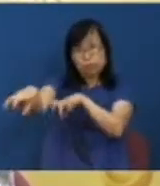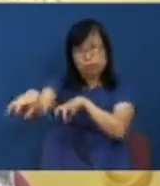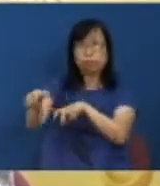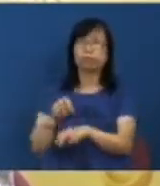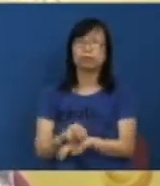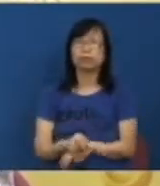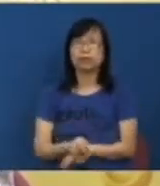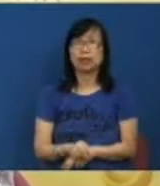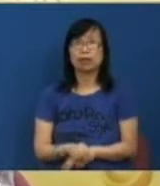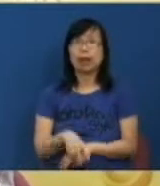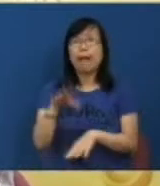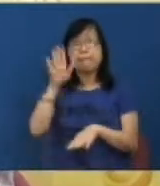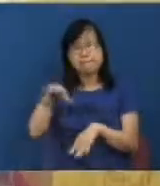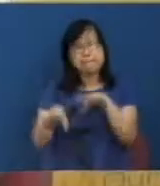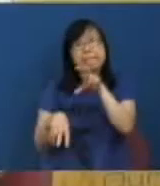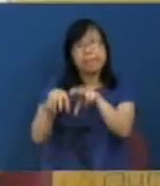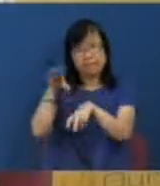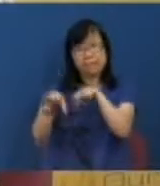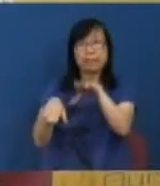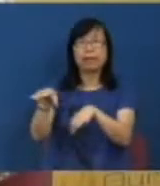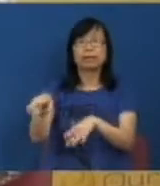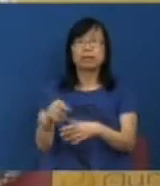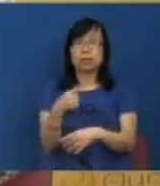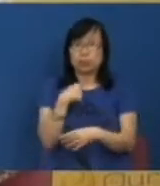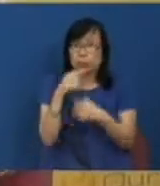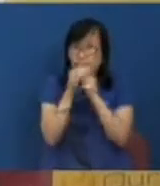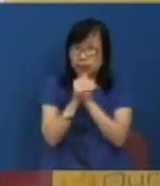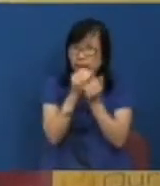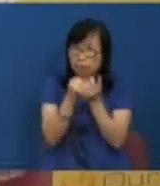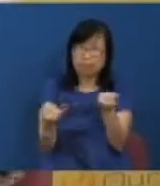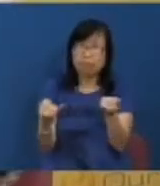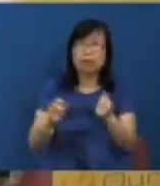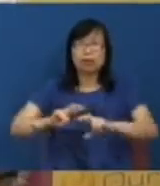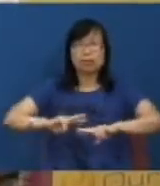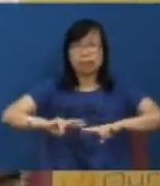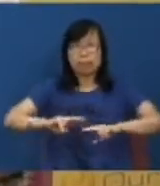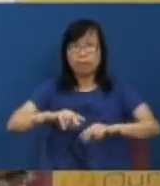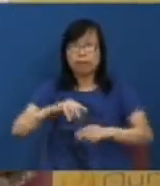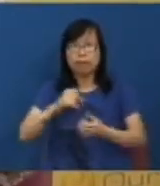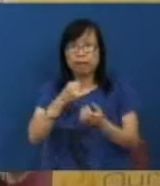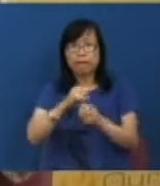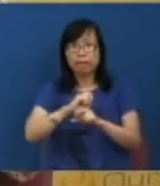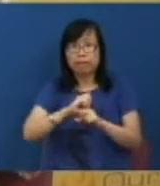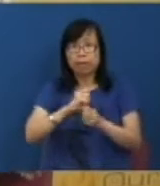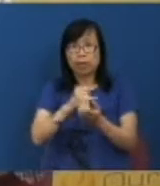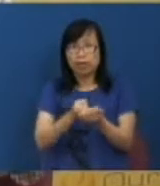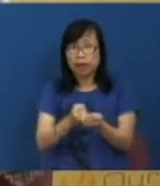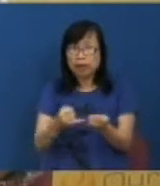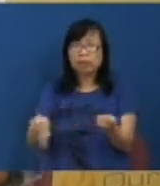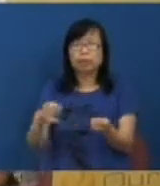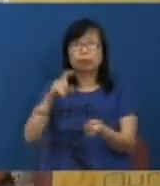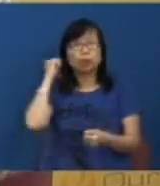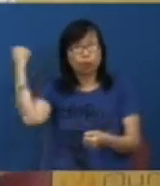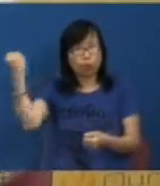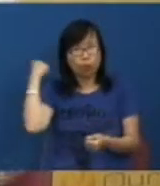咁啊，即係躝下躝下咁啊，仲其實佢哋嗰個求生慾同埋嗰個繁殖嗰、那個都好 強，好強，本身覺得好